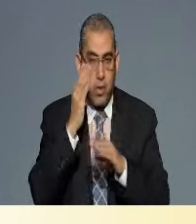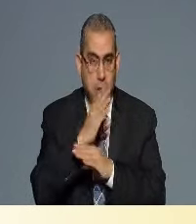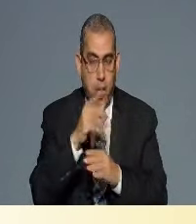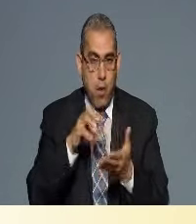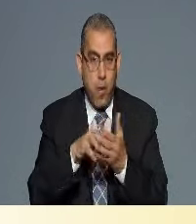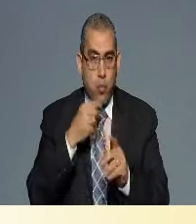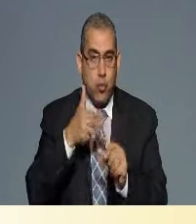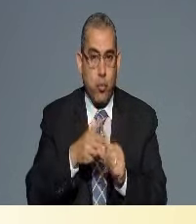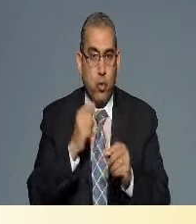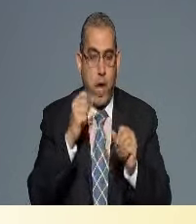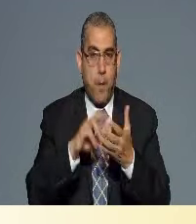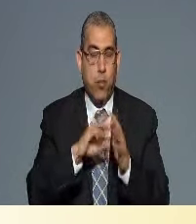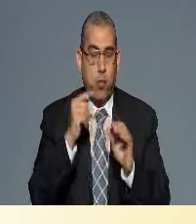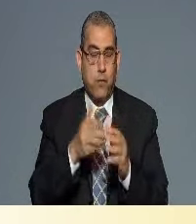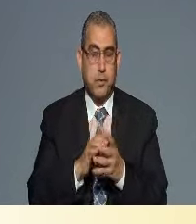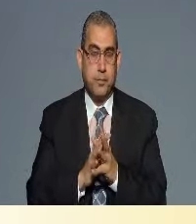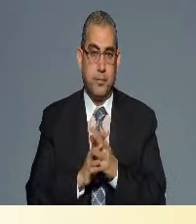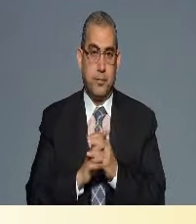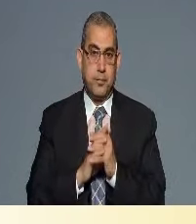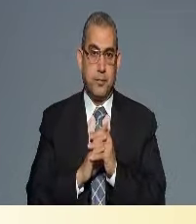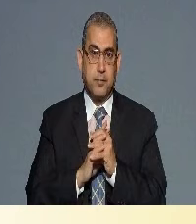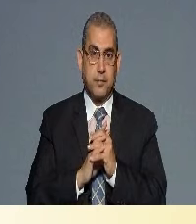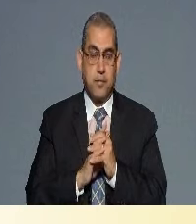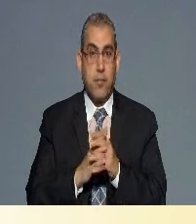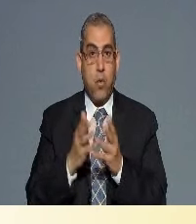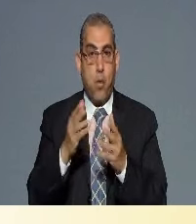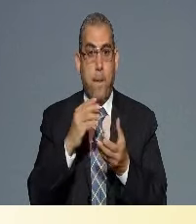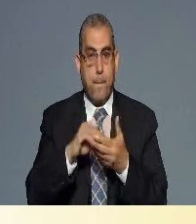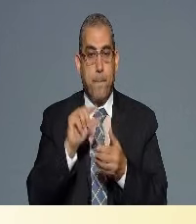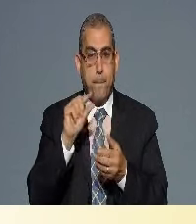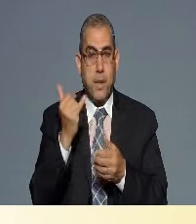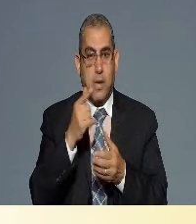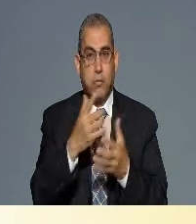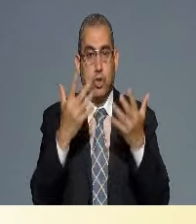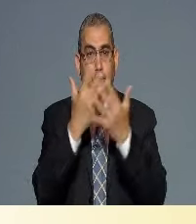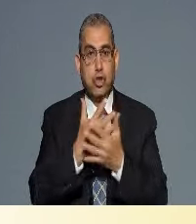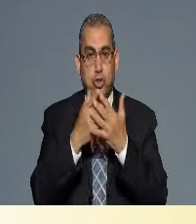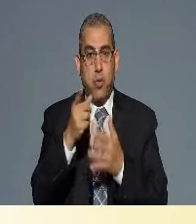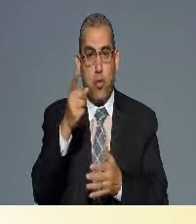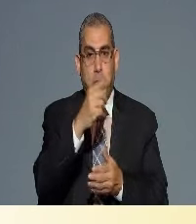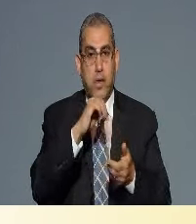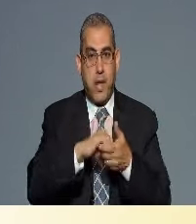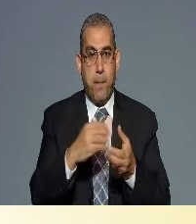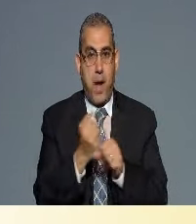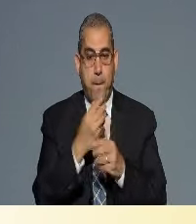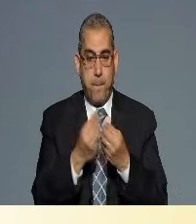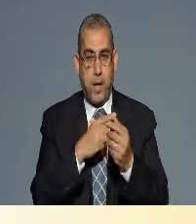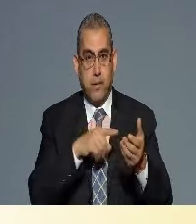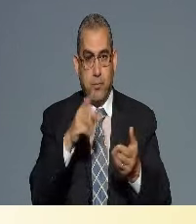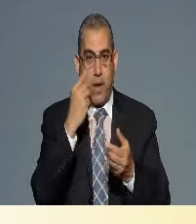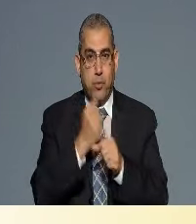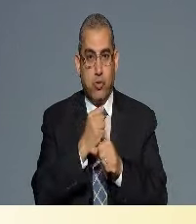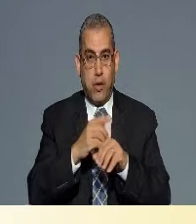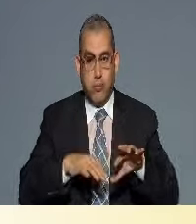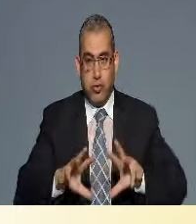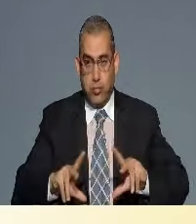والثروة المعدنية. ده فندم حاجة بسيطة من الشركات التي تتعامل سواء في مجال البنية التحتية أو في